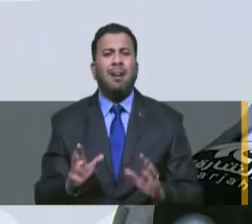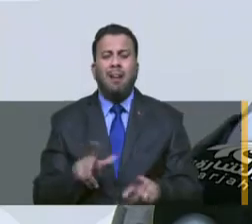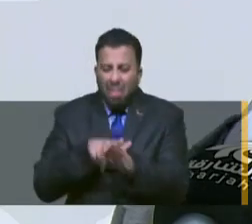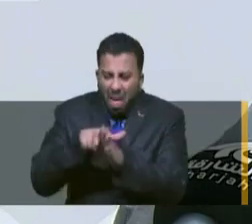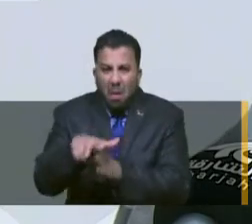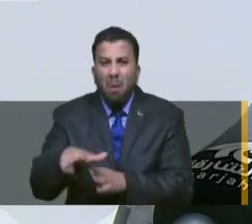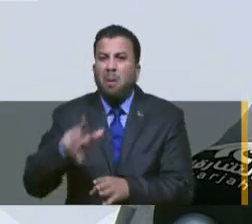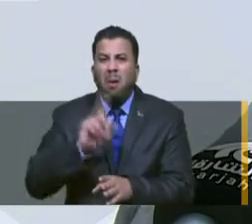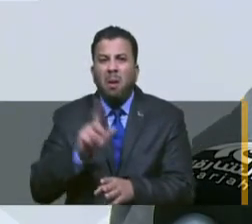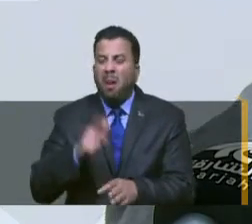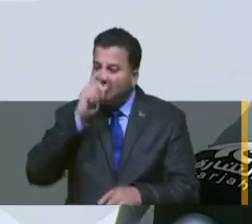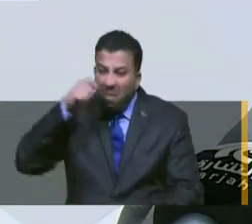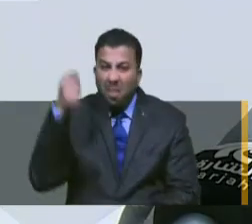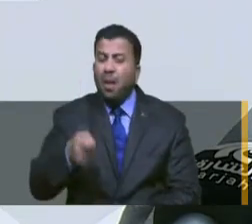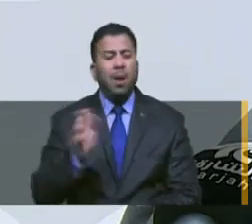بالتعذيب والنهر، لا،